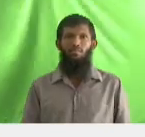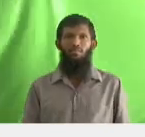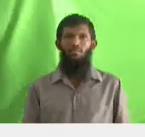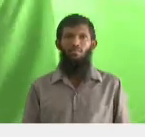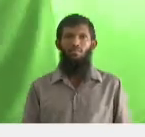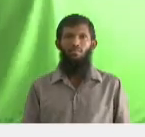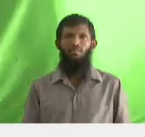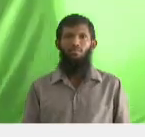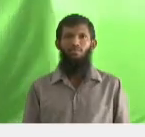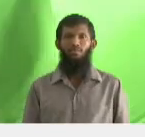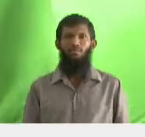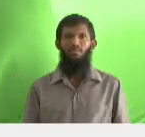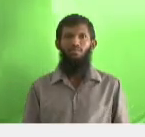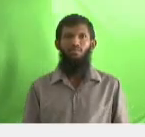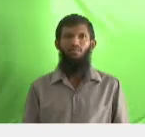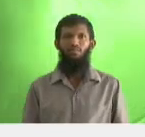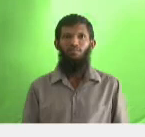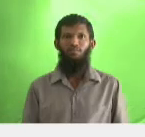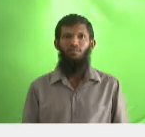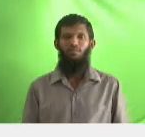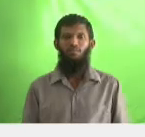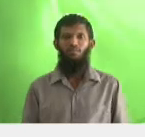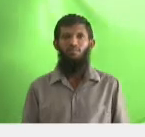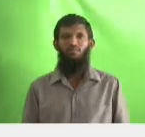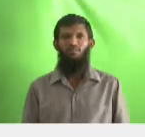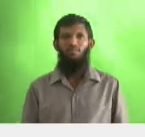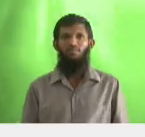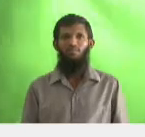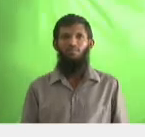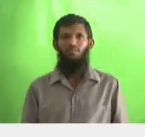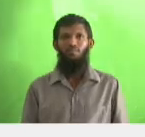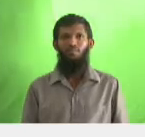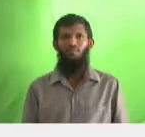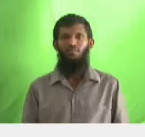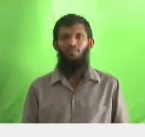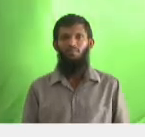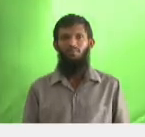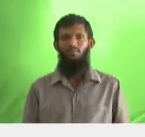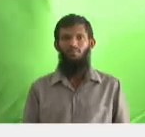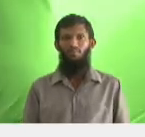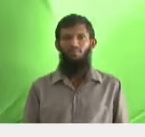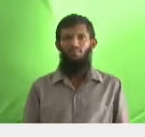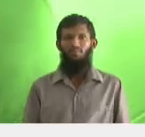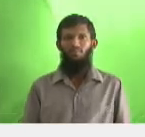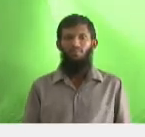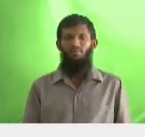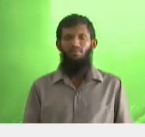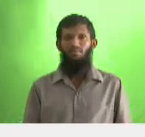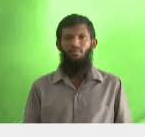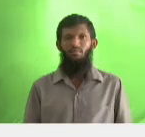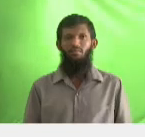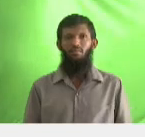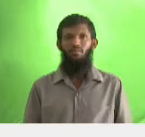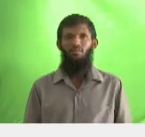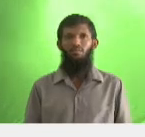شافي، يا شافي، اشف مرضانا ومرضى المسلمين. يا أرحم الراحمين، ارحم